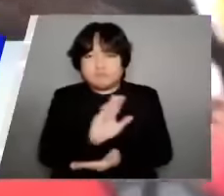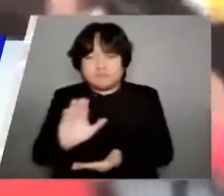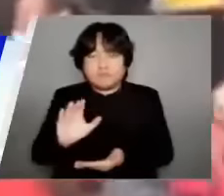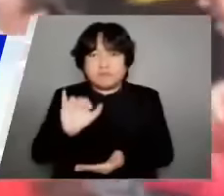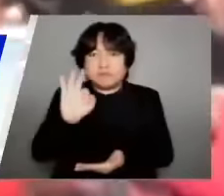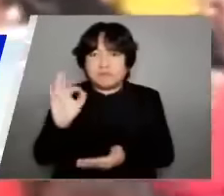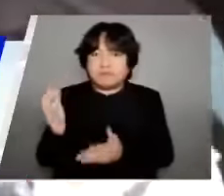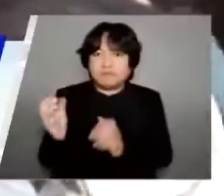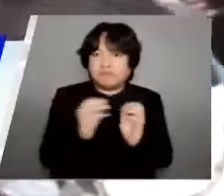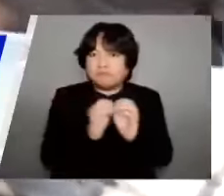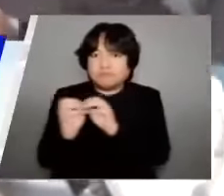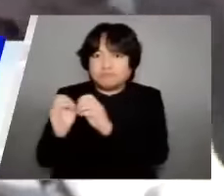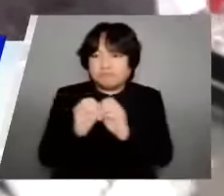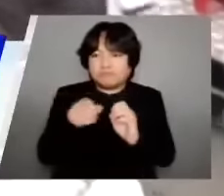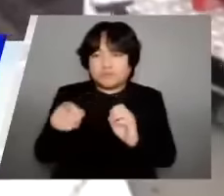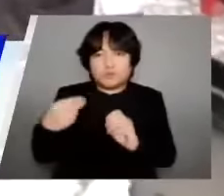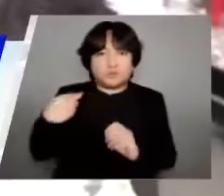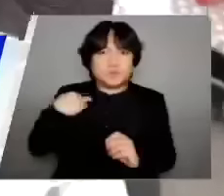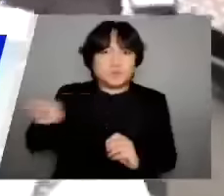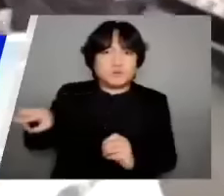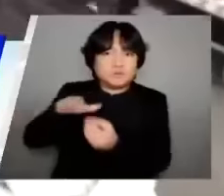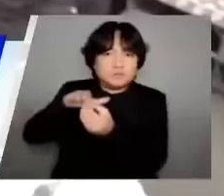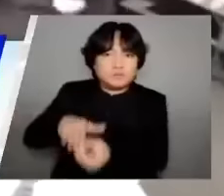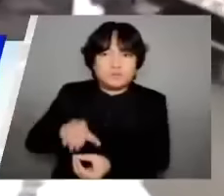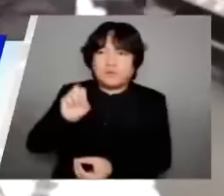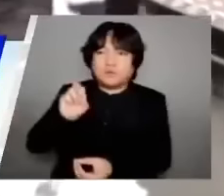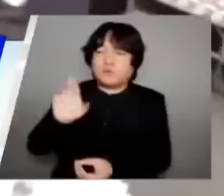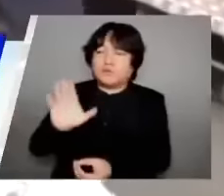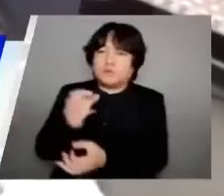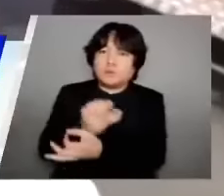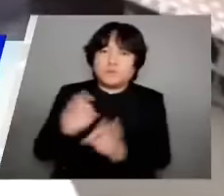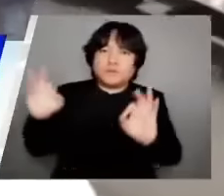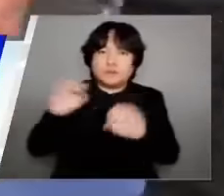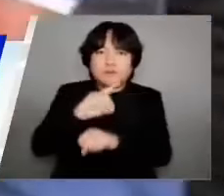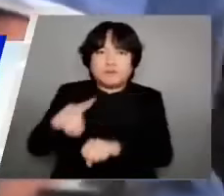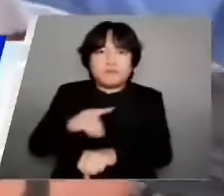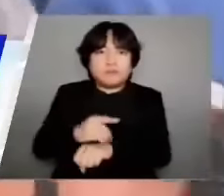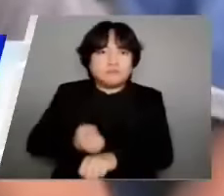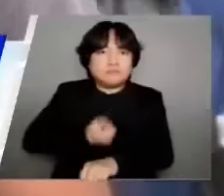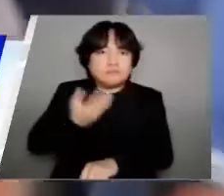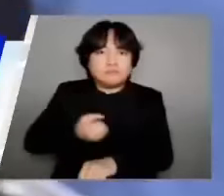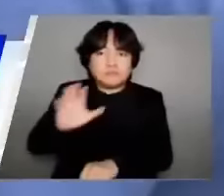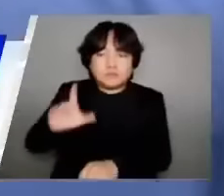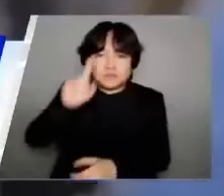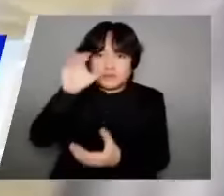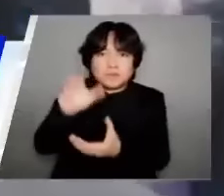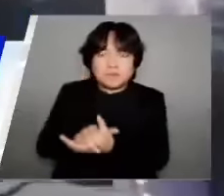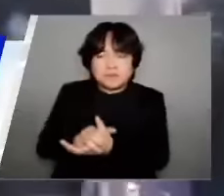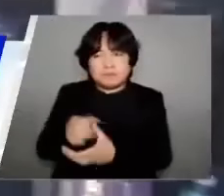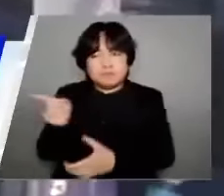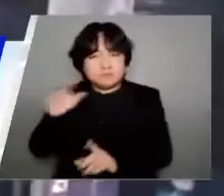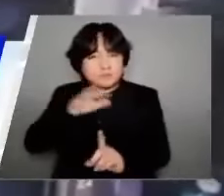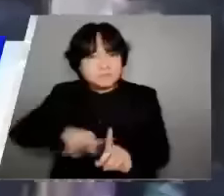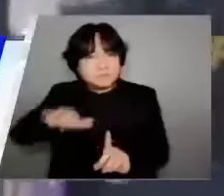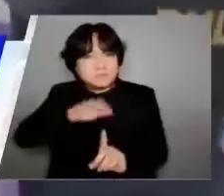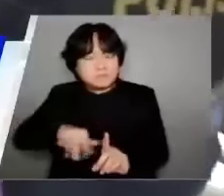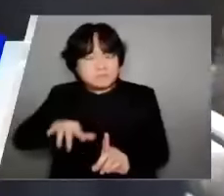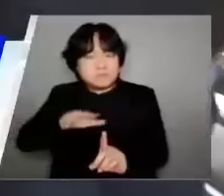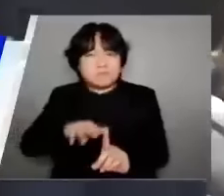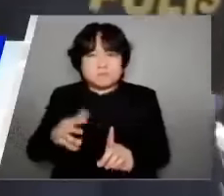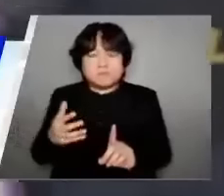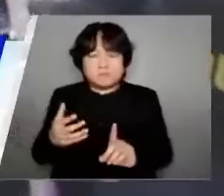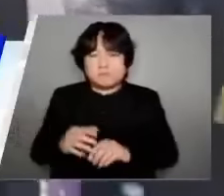of religion o kalayaan ng mga miyembro na isabuhay ang kanilang pananampalataya. Sa gitna yan, nang umano'y pagbabawal ng PNP